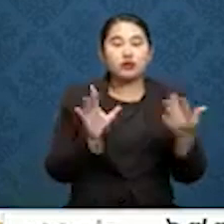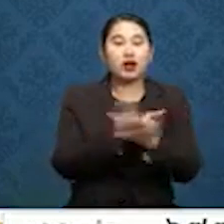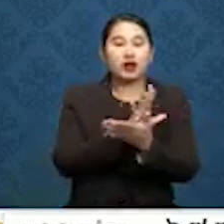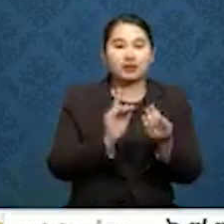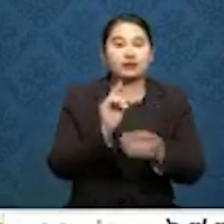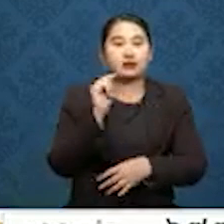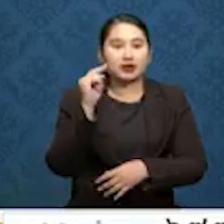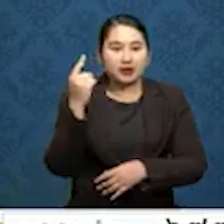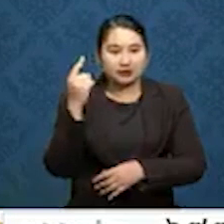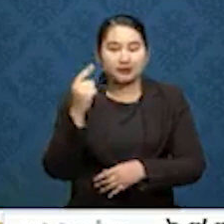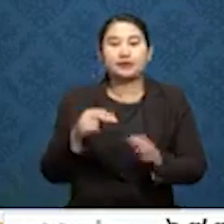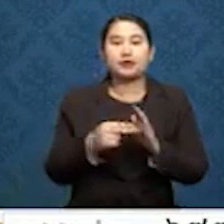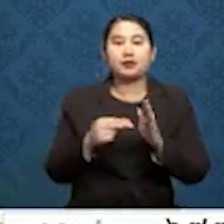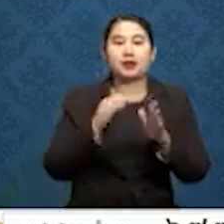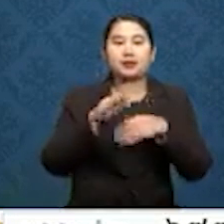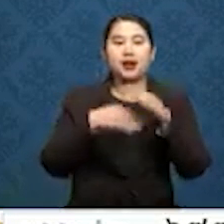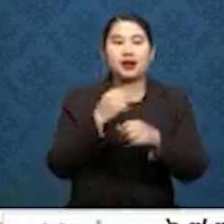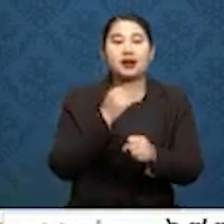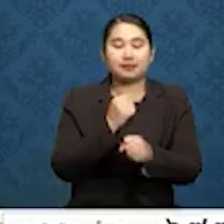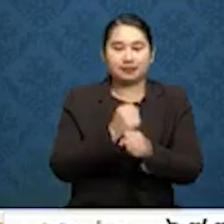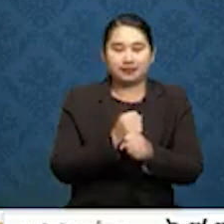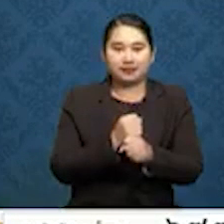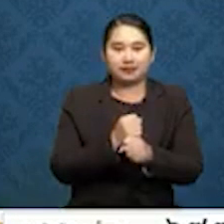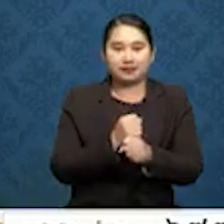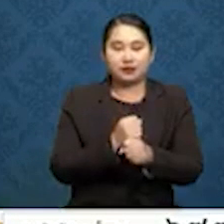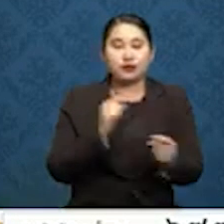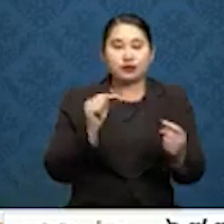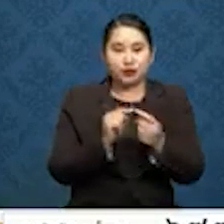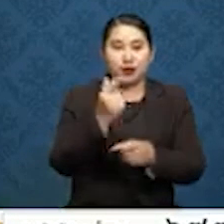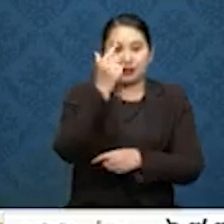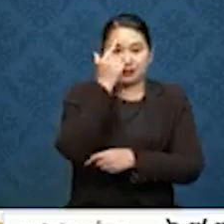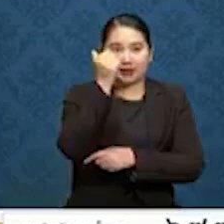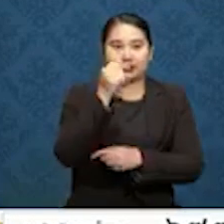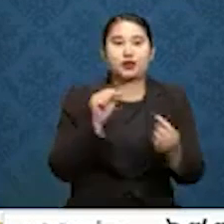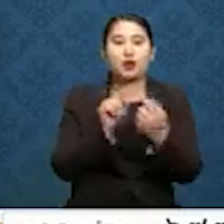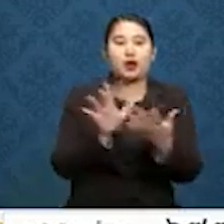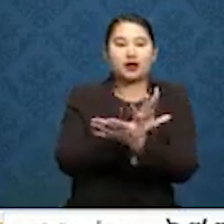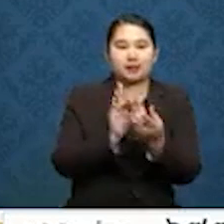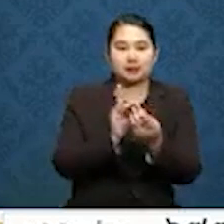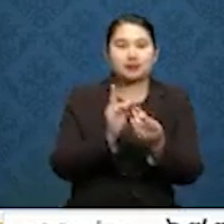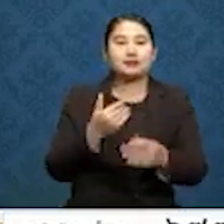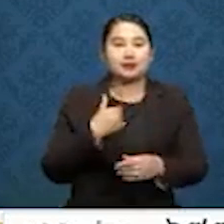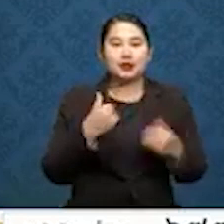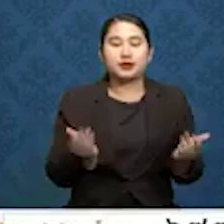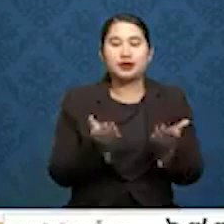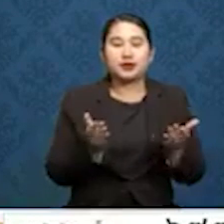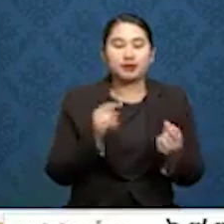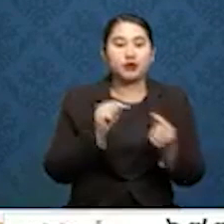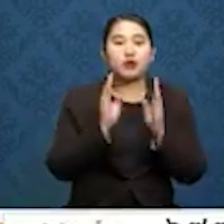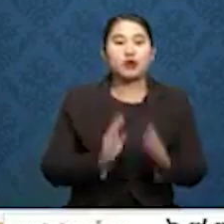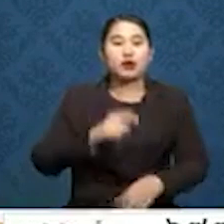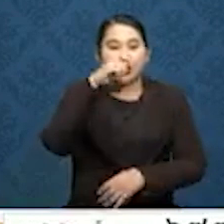ทักเพื่อยกระดับและพัฒนาความสามารถด้านวัฒนธรรมสร้างสรรค์ของคน